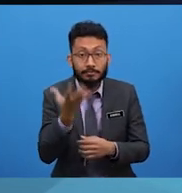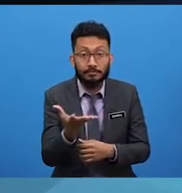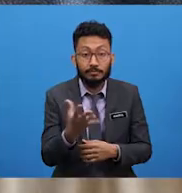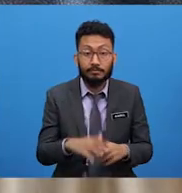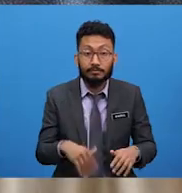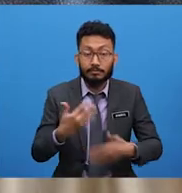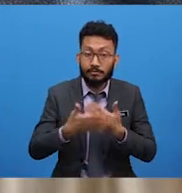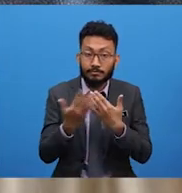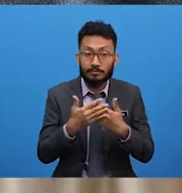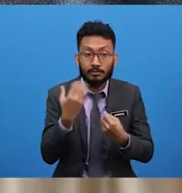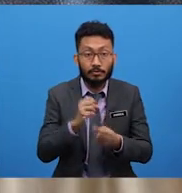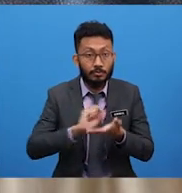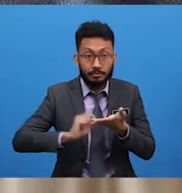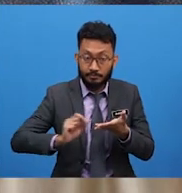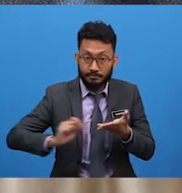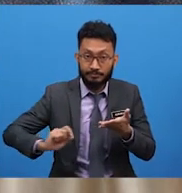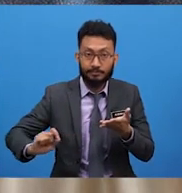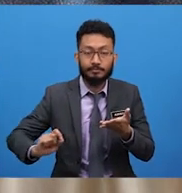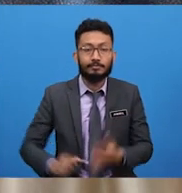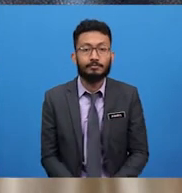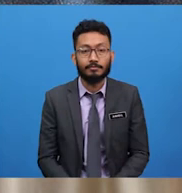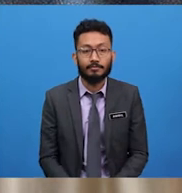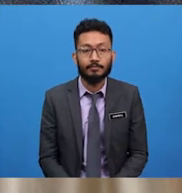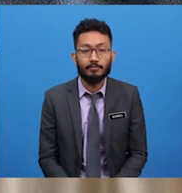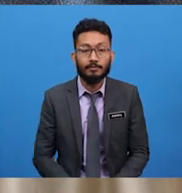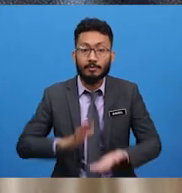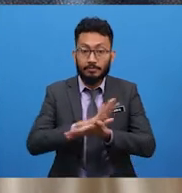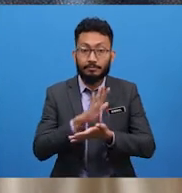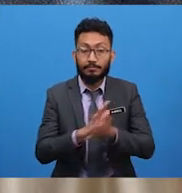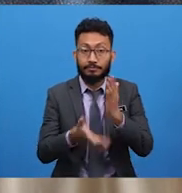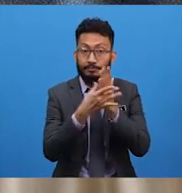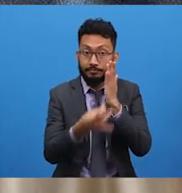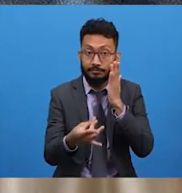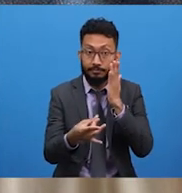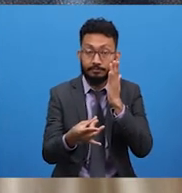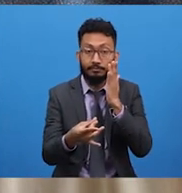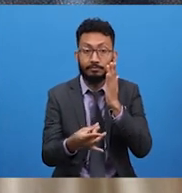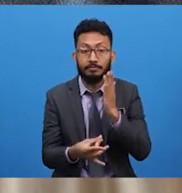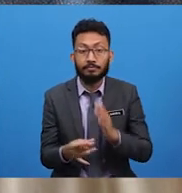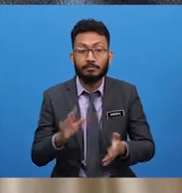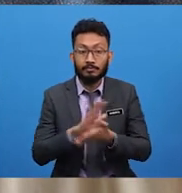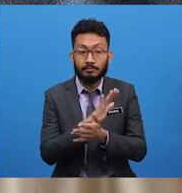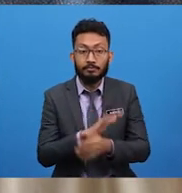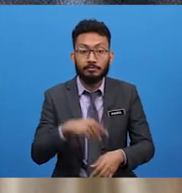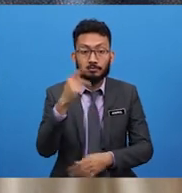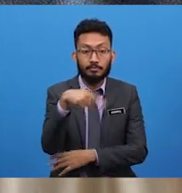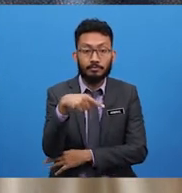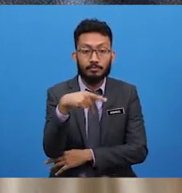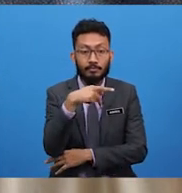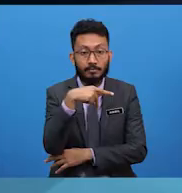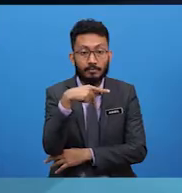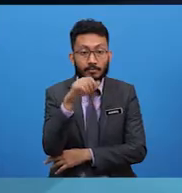ditajamkan. Kedua, kertas minyak ataupun kertas perang atau juga dikenali dengan kertas